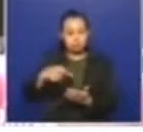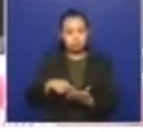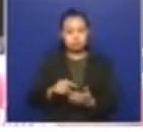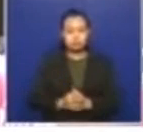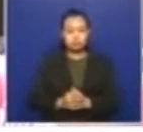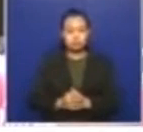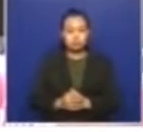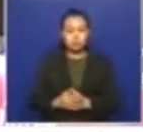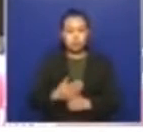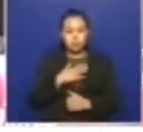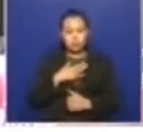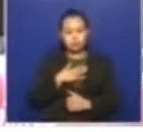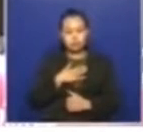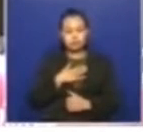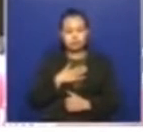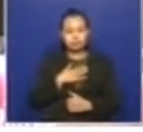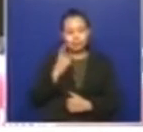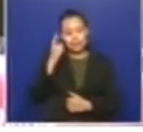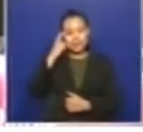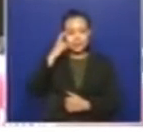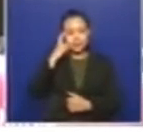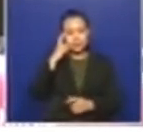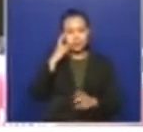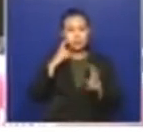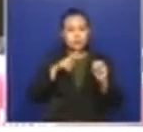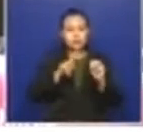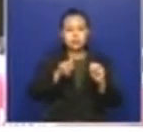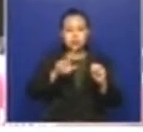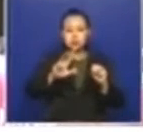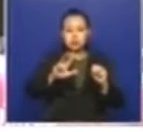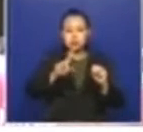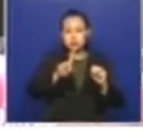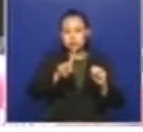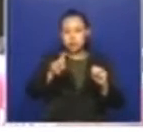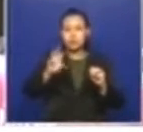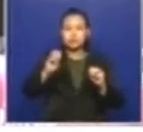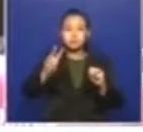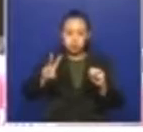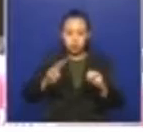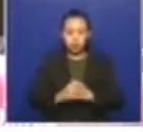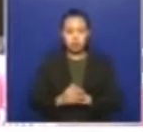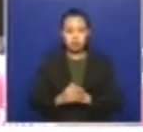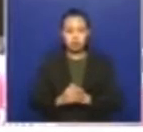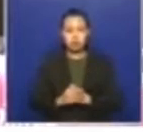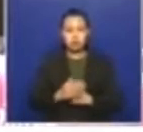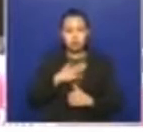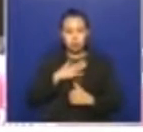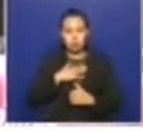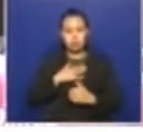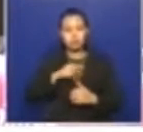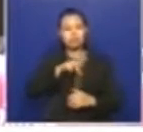ไปแล้วผมก็เลยจำลองว่าการอภิปราย152เนี่ยผมเป็นชาวพุทธเทียบแล้วก็คือหลักอริยสัจ4